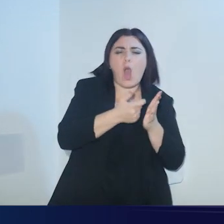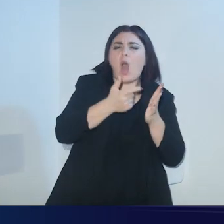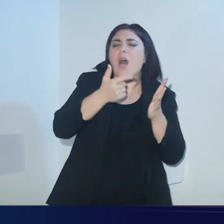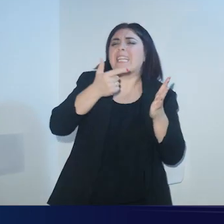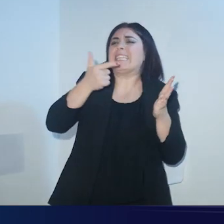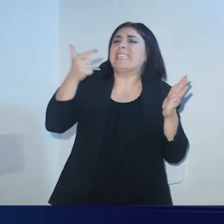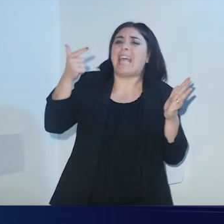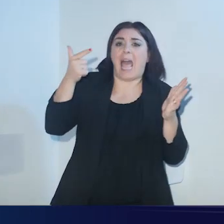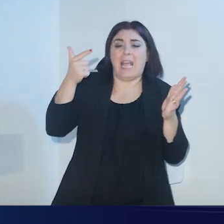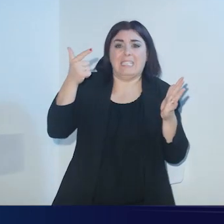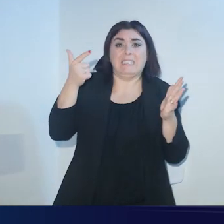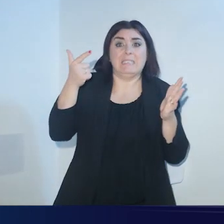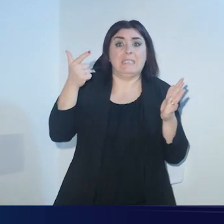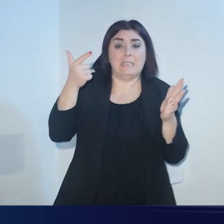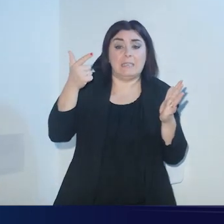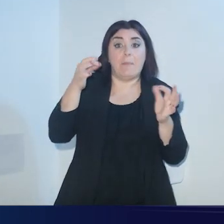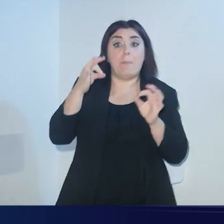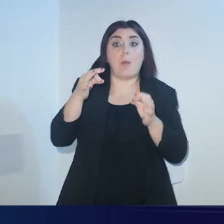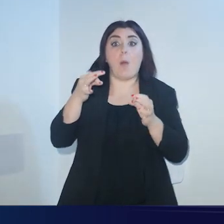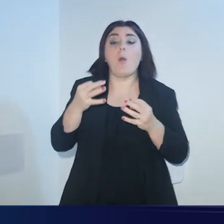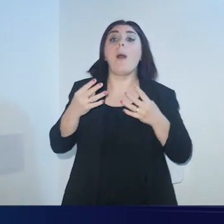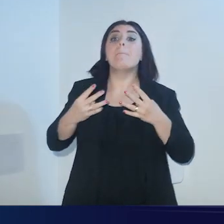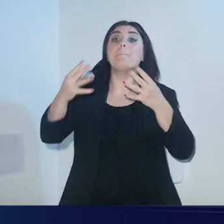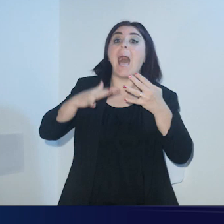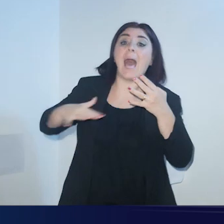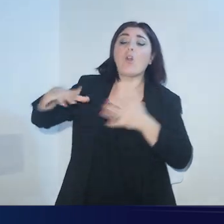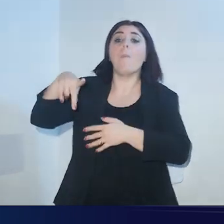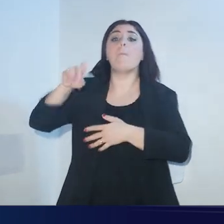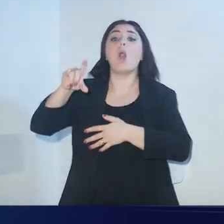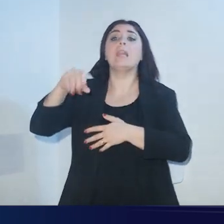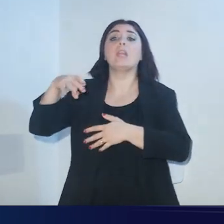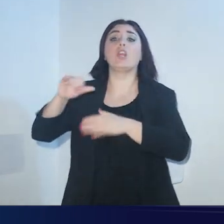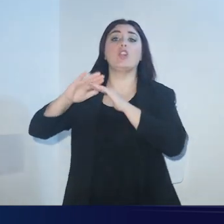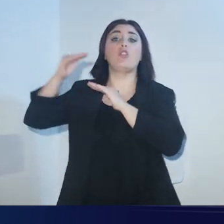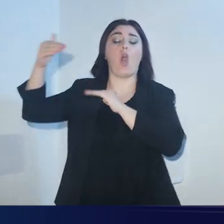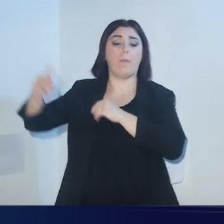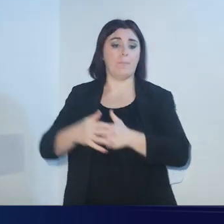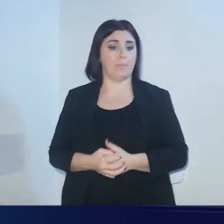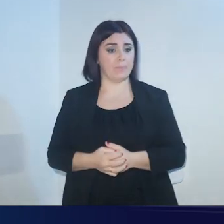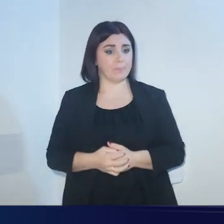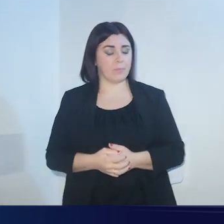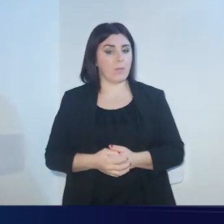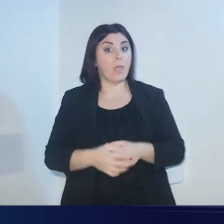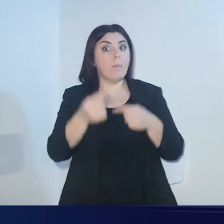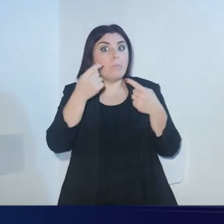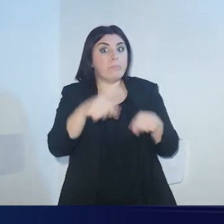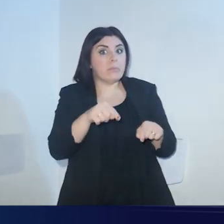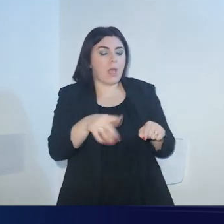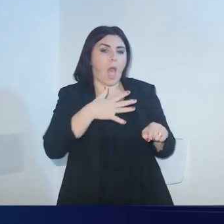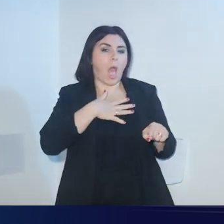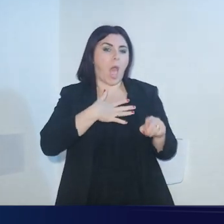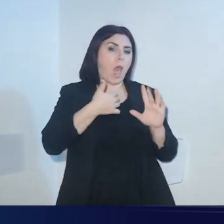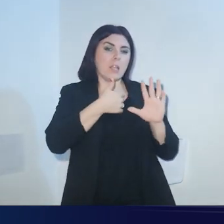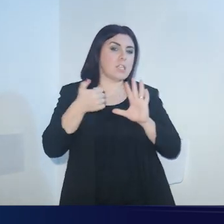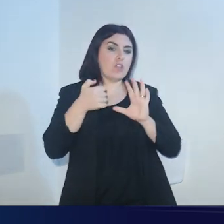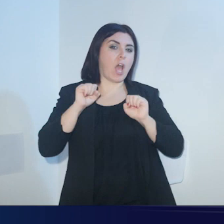importanti, una delle specie più importanti per il parco del Pollino. Questo individuo aveva più di